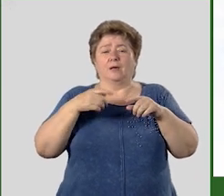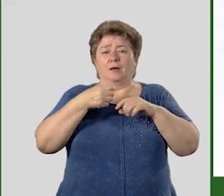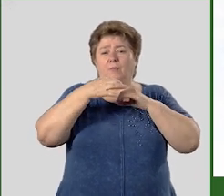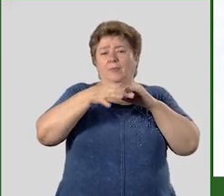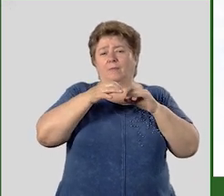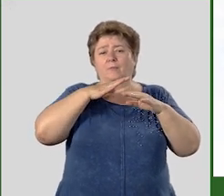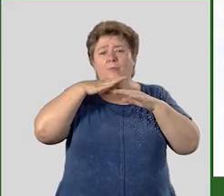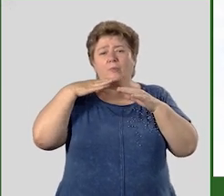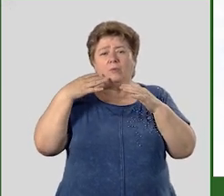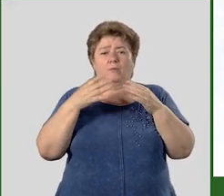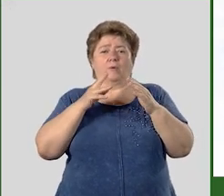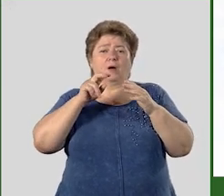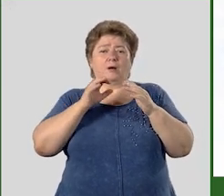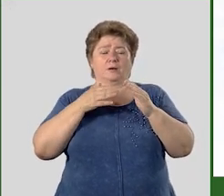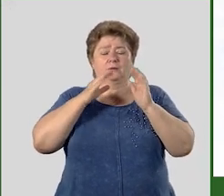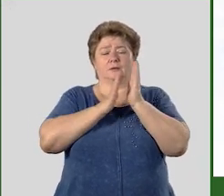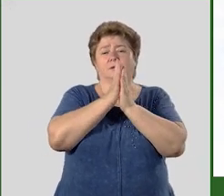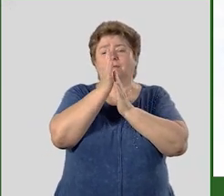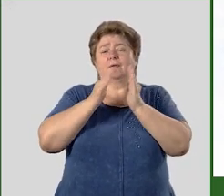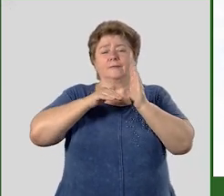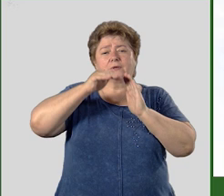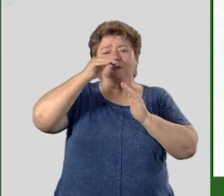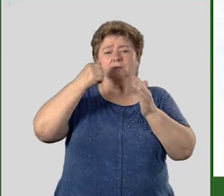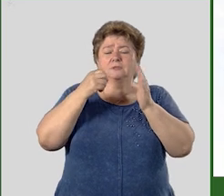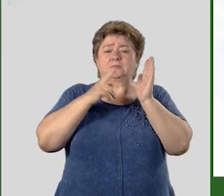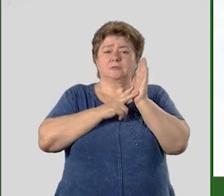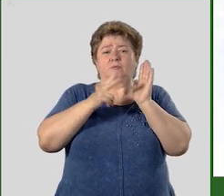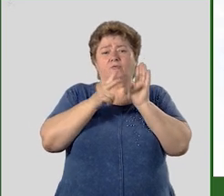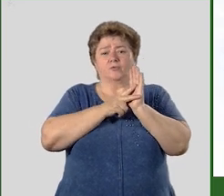это многолетняя трава, вырастает в